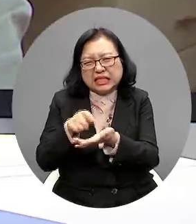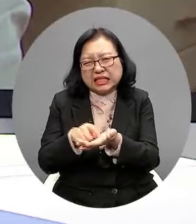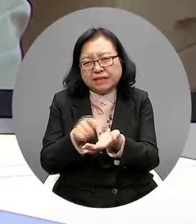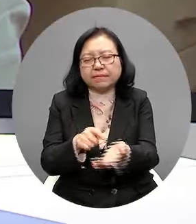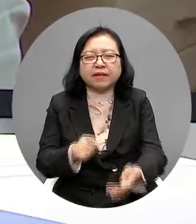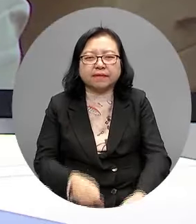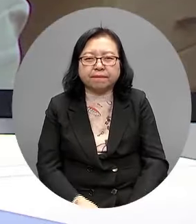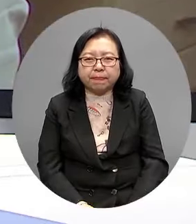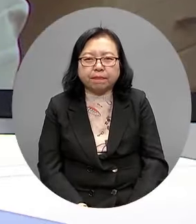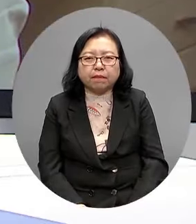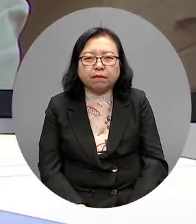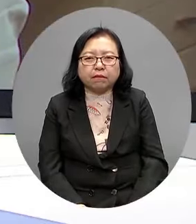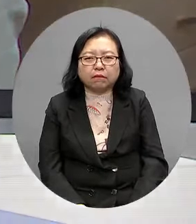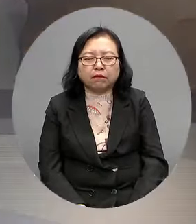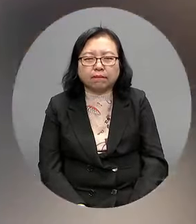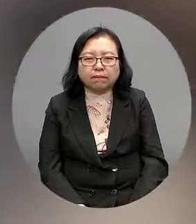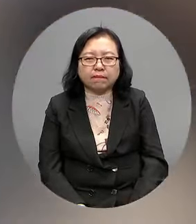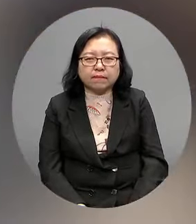보도합니다